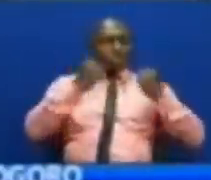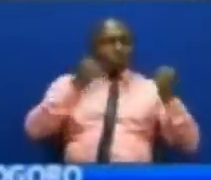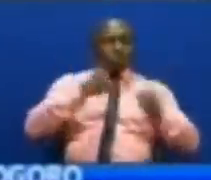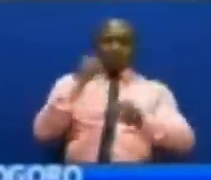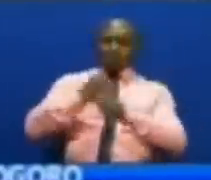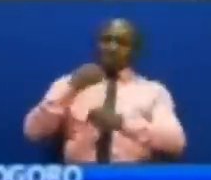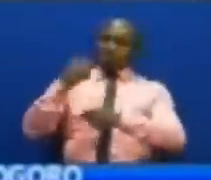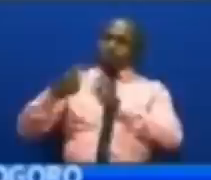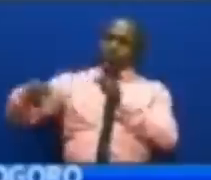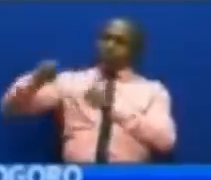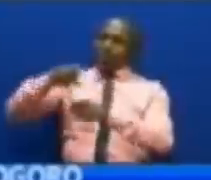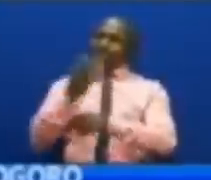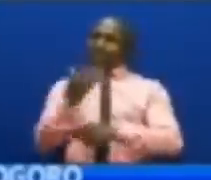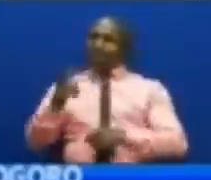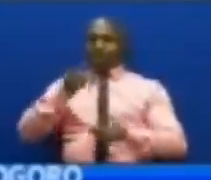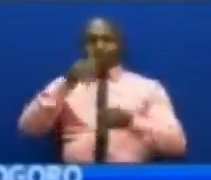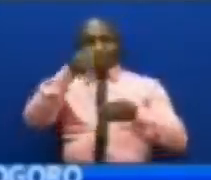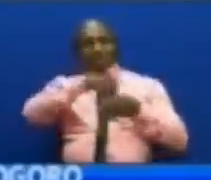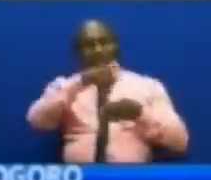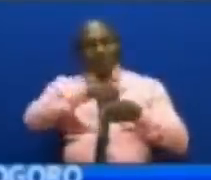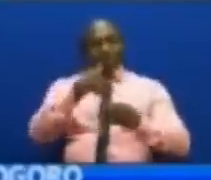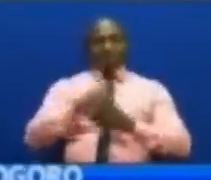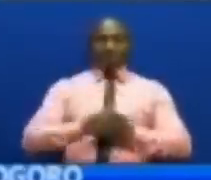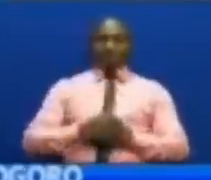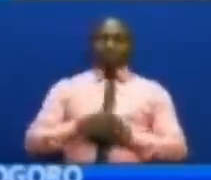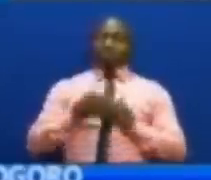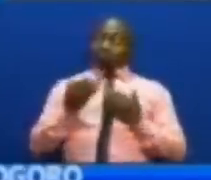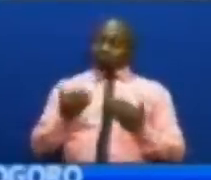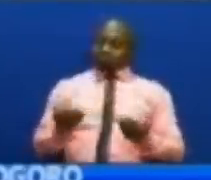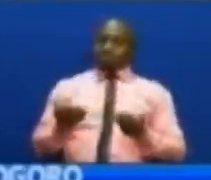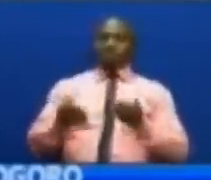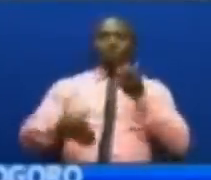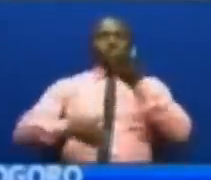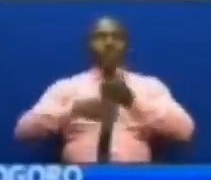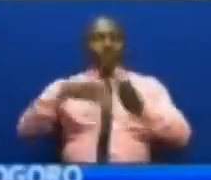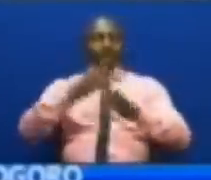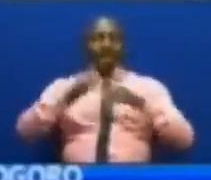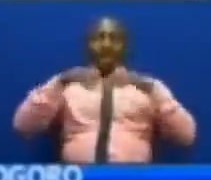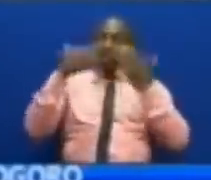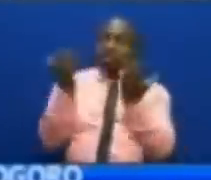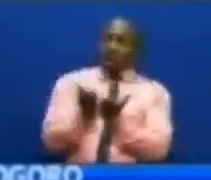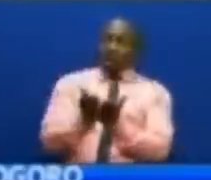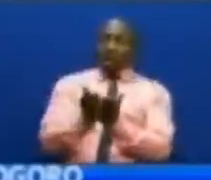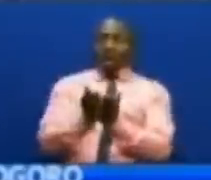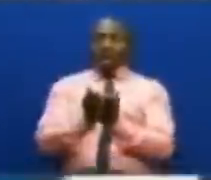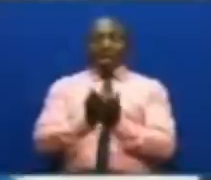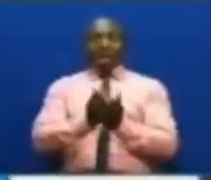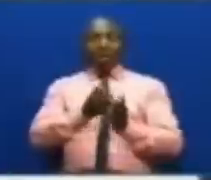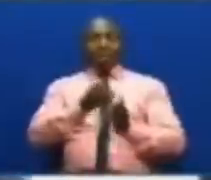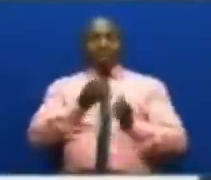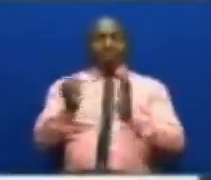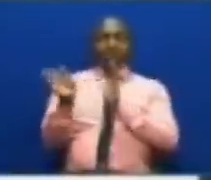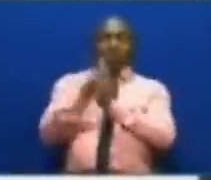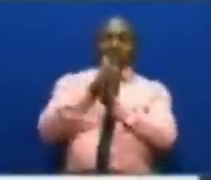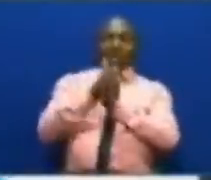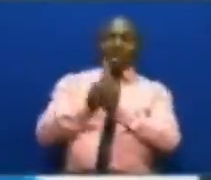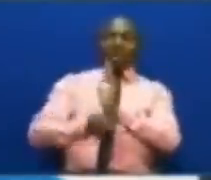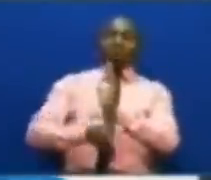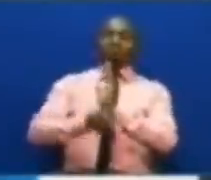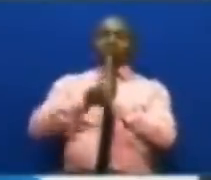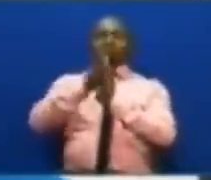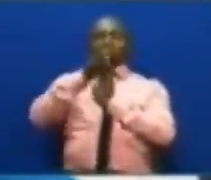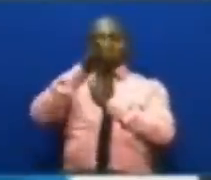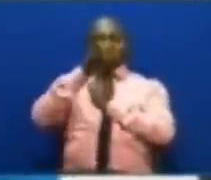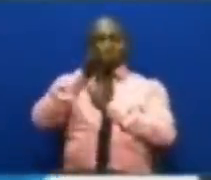wanachama. Kujenga chama, kupandisha bendera maeneo yetu yote